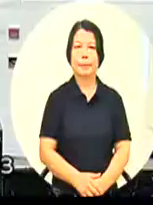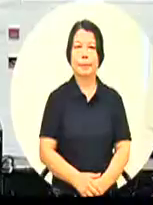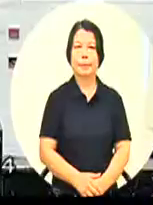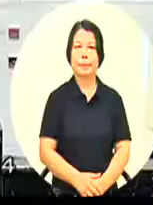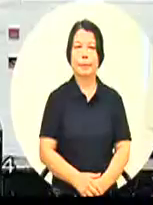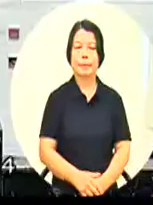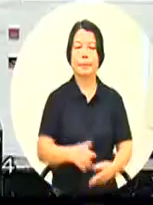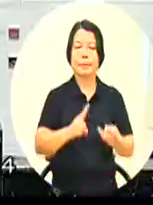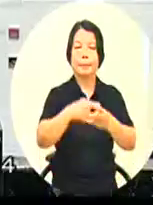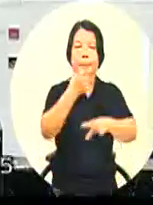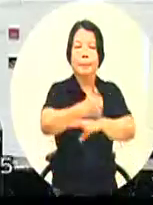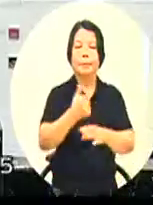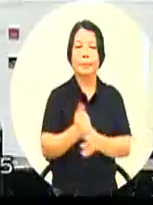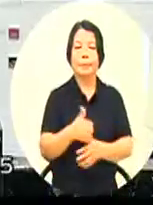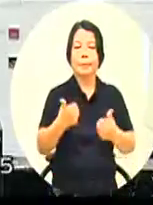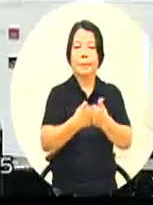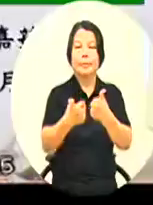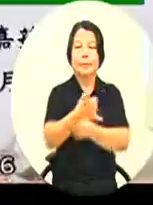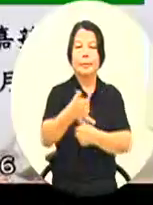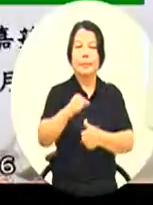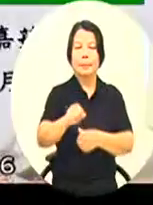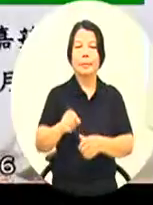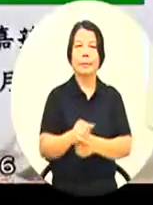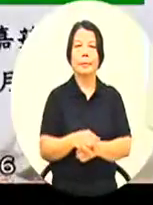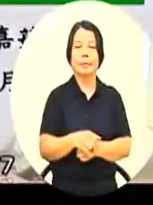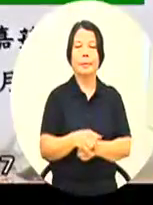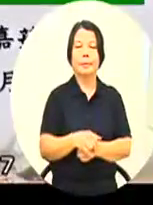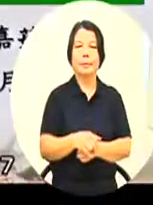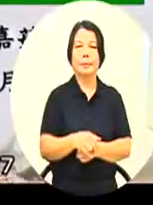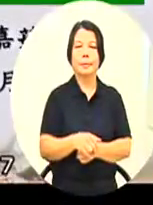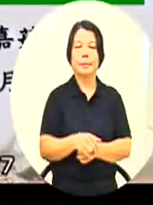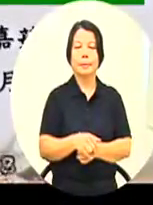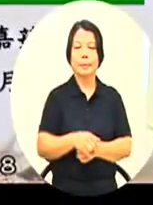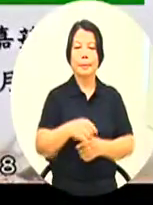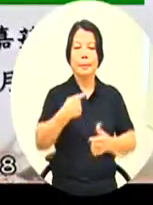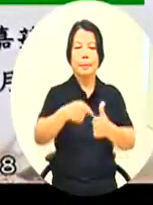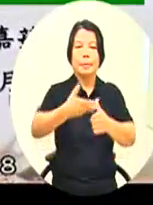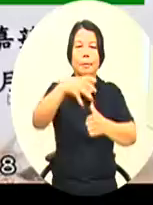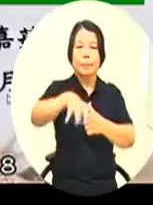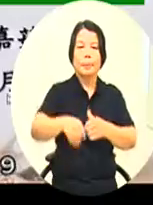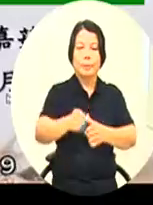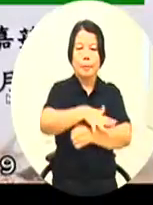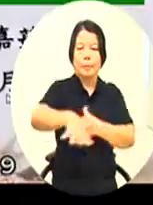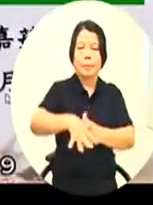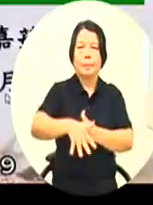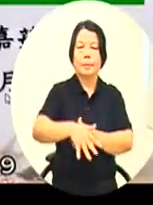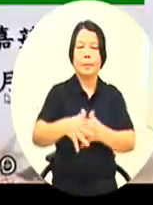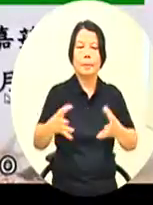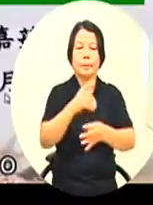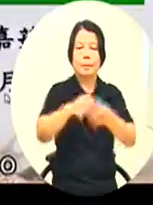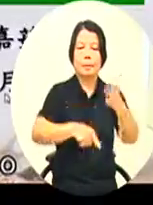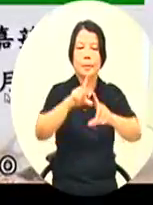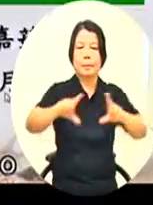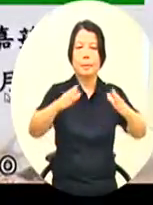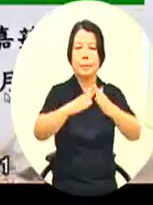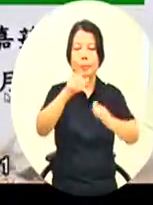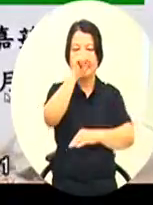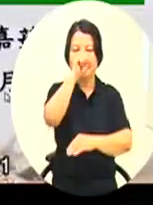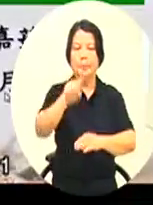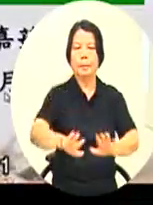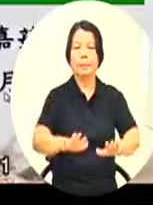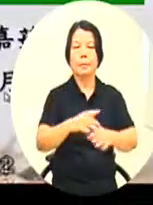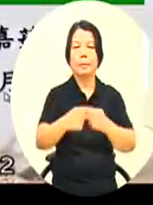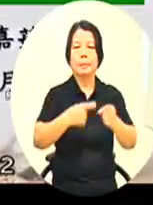主席、各位议员先生、女士，以及我们教育部门的相关市府同仁，大家好哈。我是今